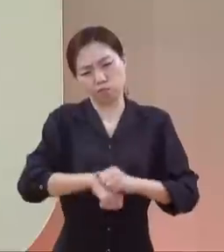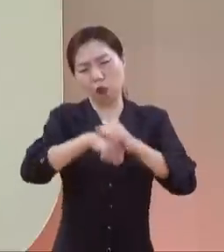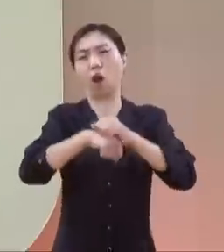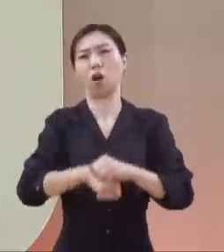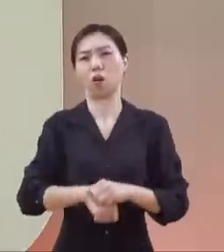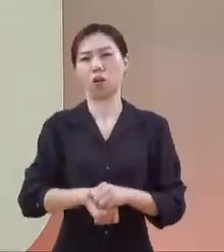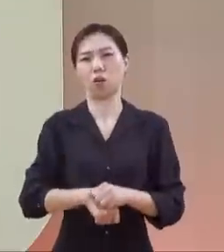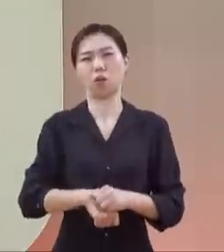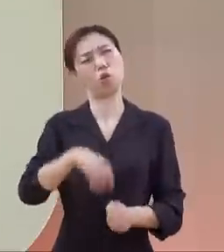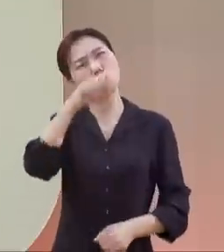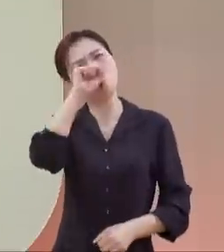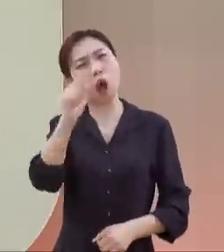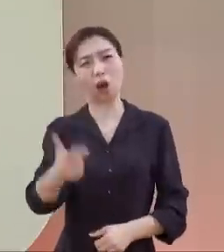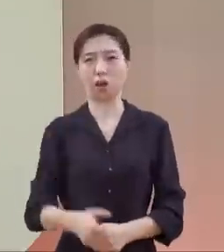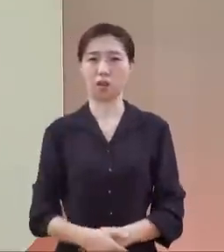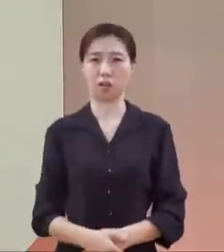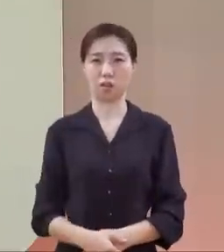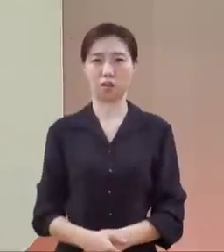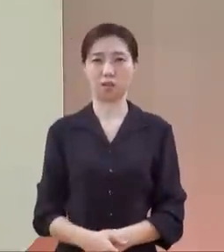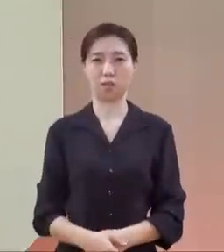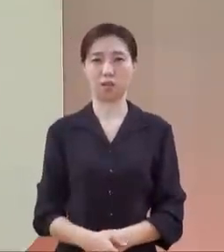노파심에서 하는 얘긴데 그